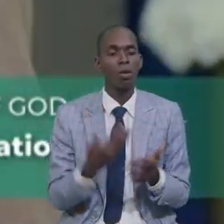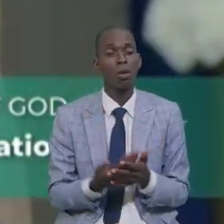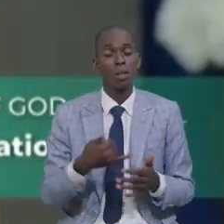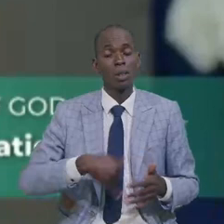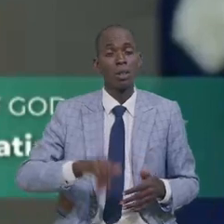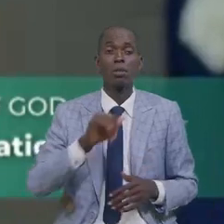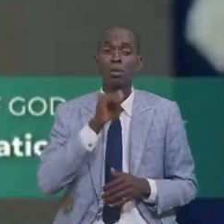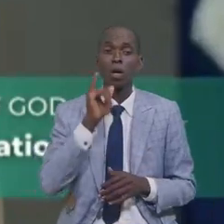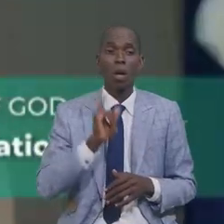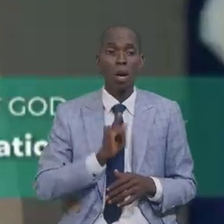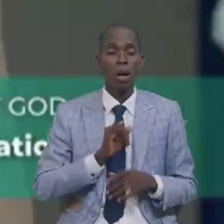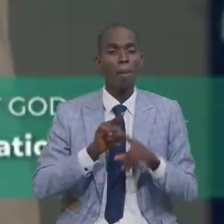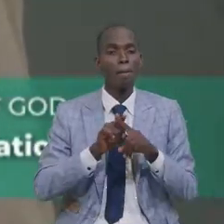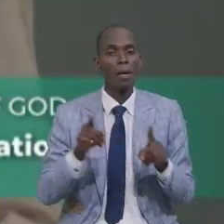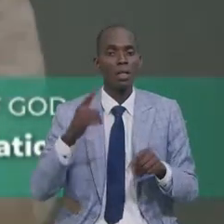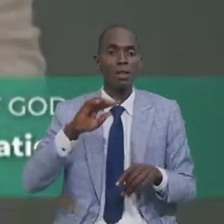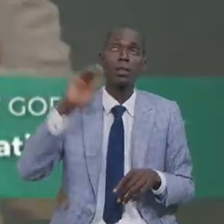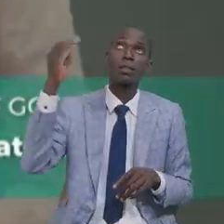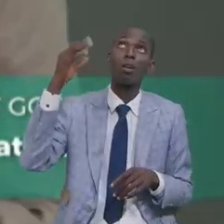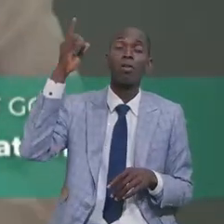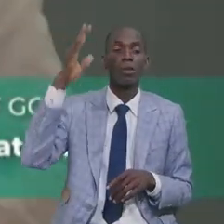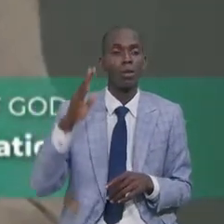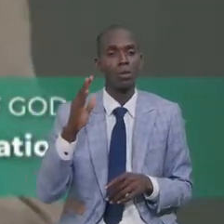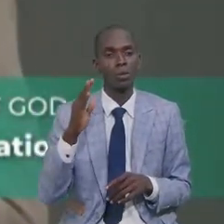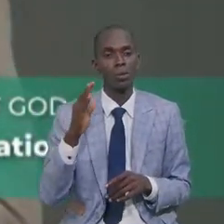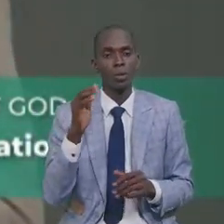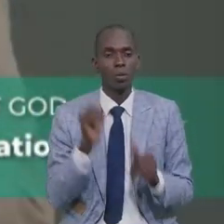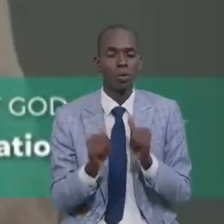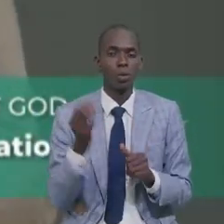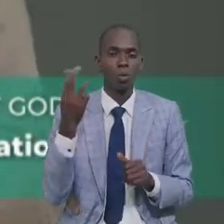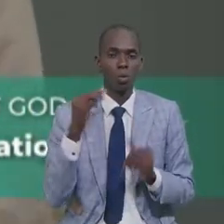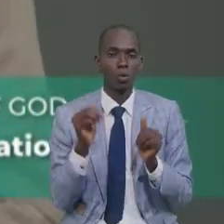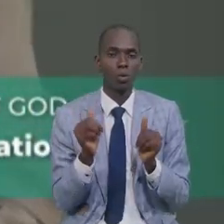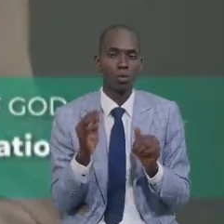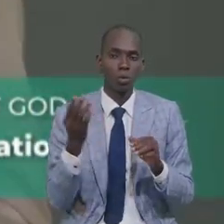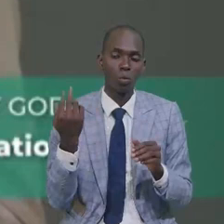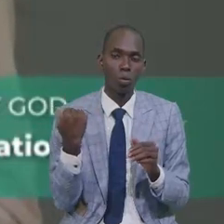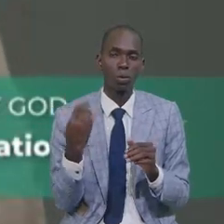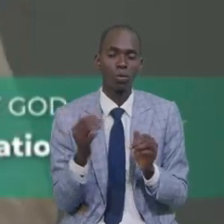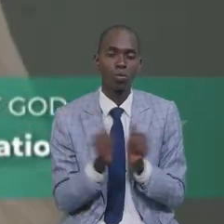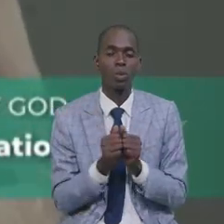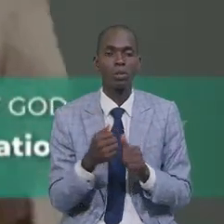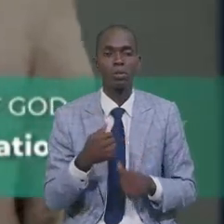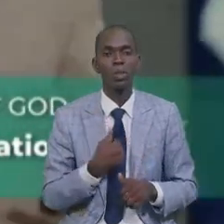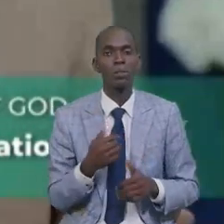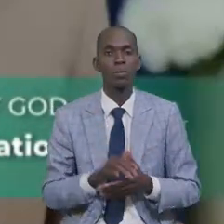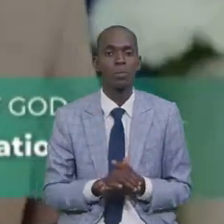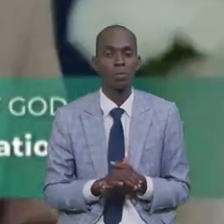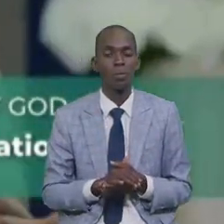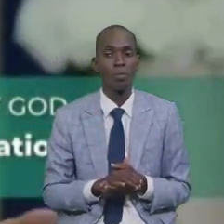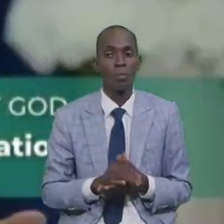toutefois, mais la grâce de Dieu qui est avec moi.